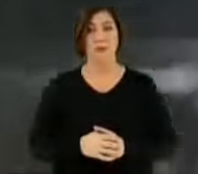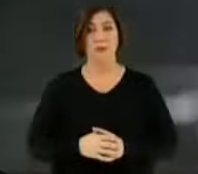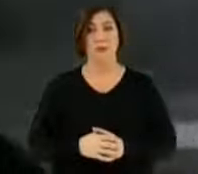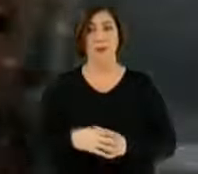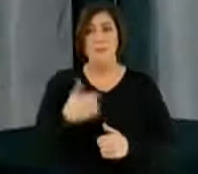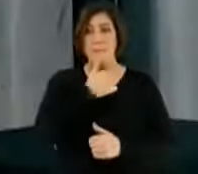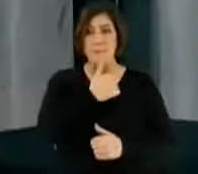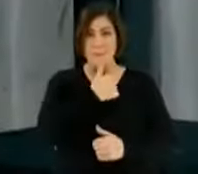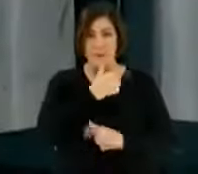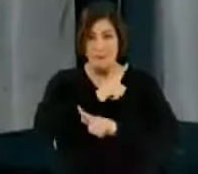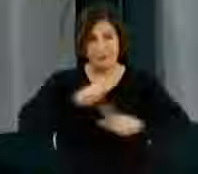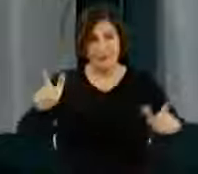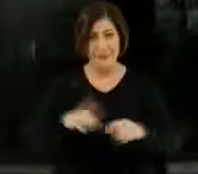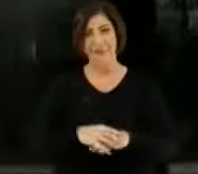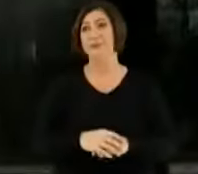Baba!